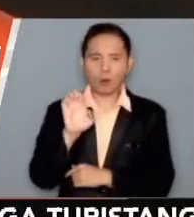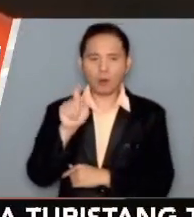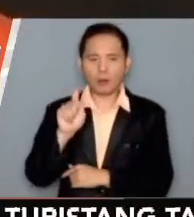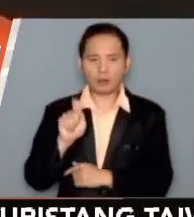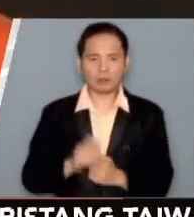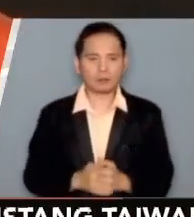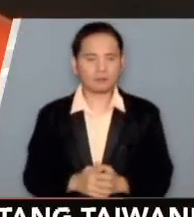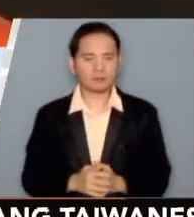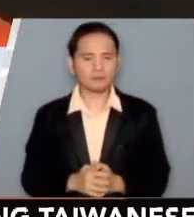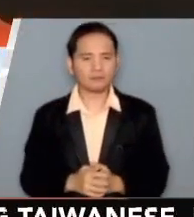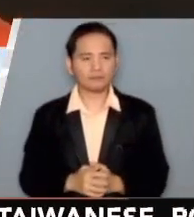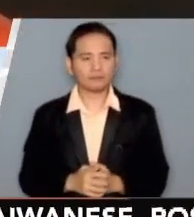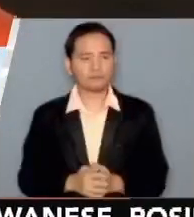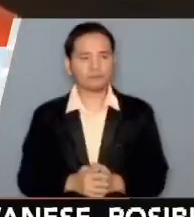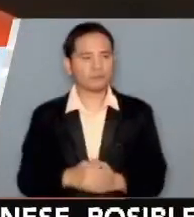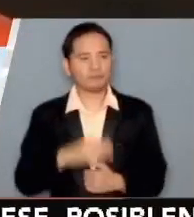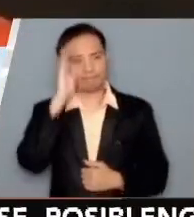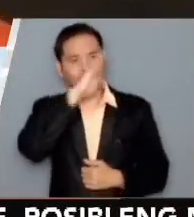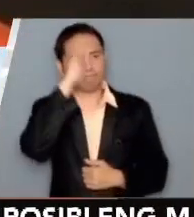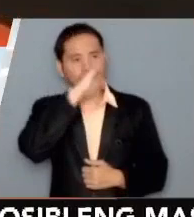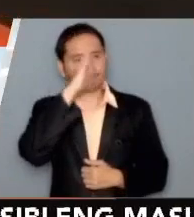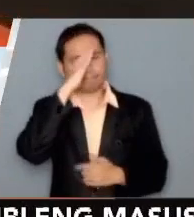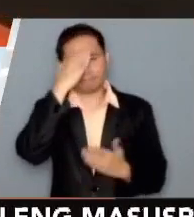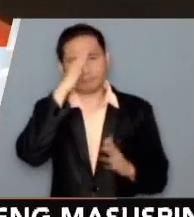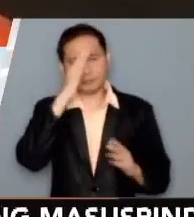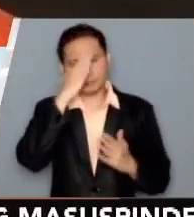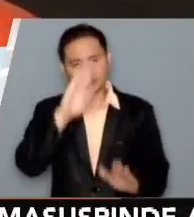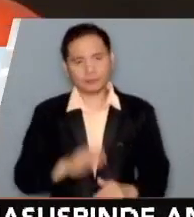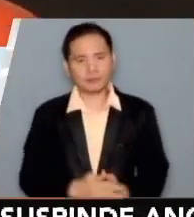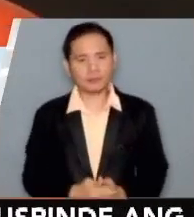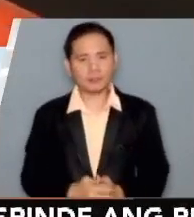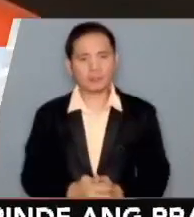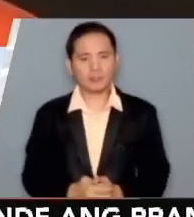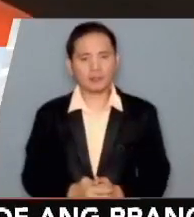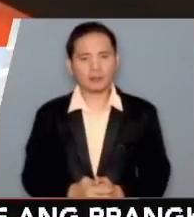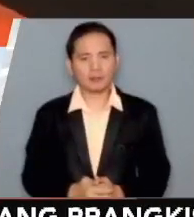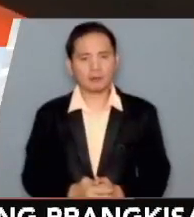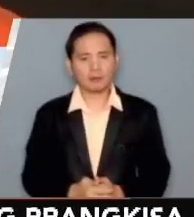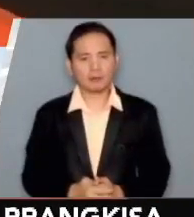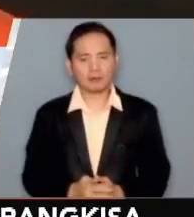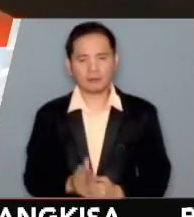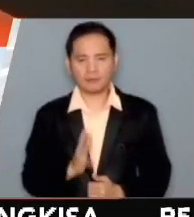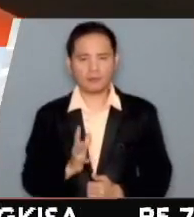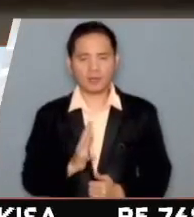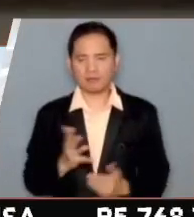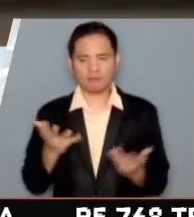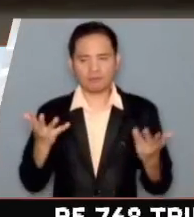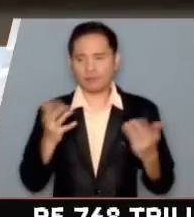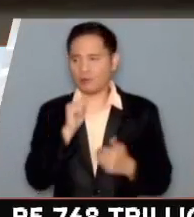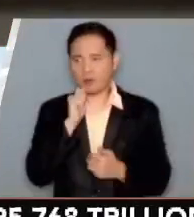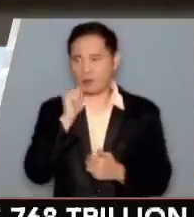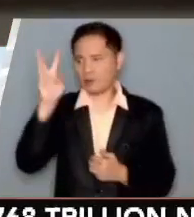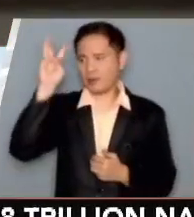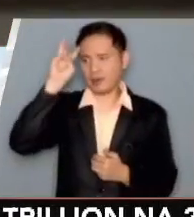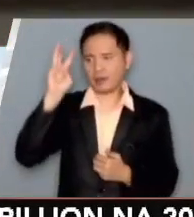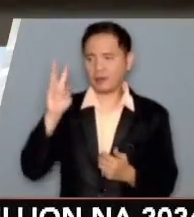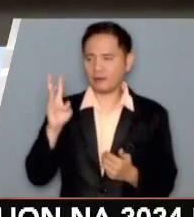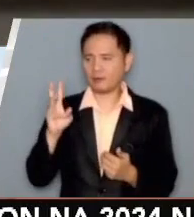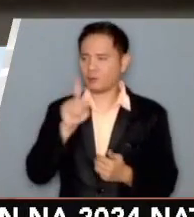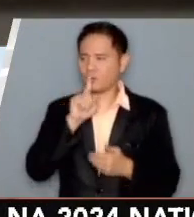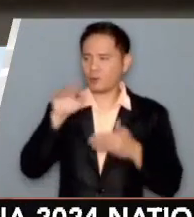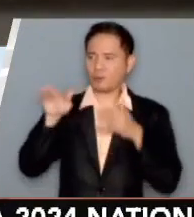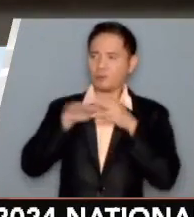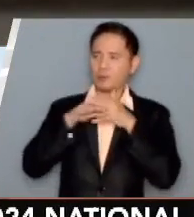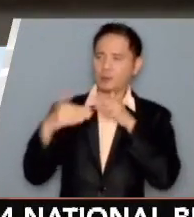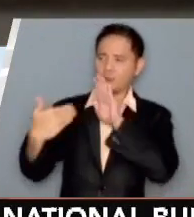po naghanap buhay lang ako para sana ako po pag-aaral sana ng ayos. Wala. Hindi ko alam na ganito po nangyari. Pero yung binibinta po nila sa akin